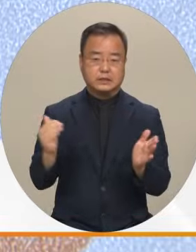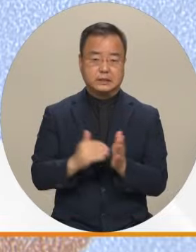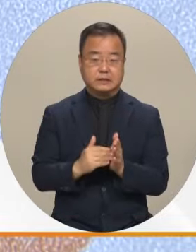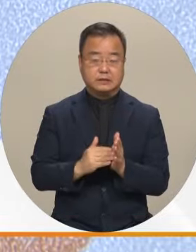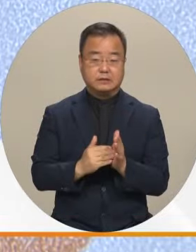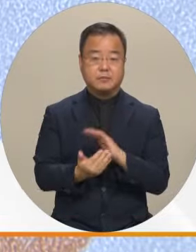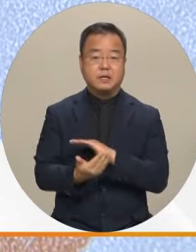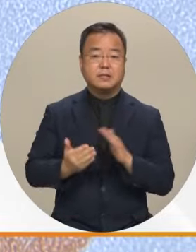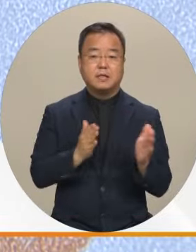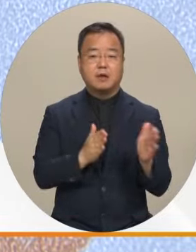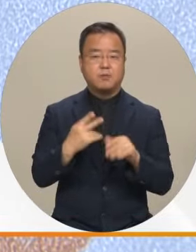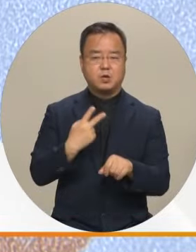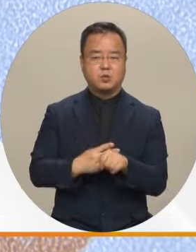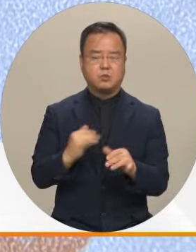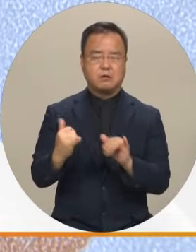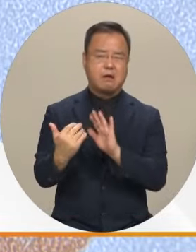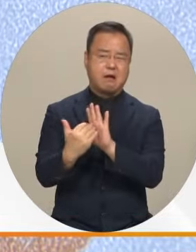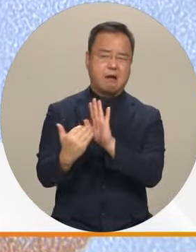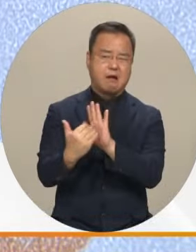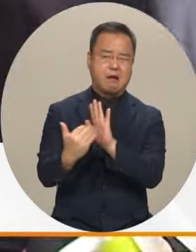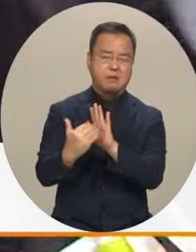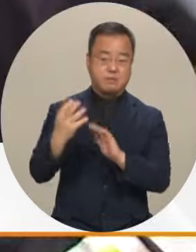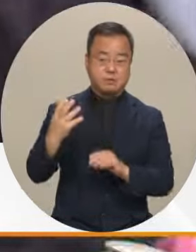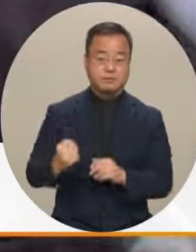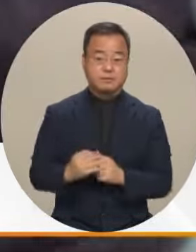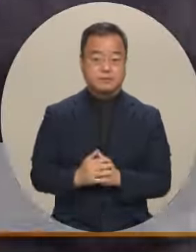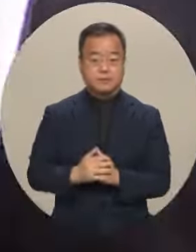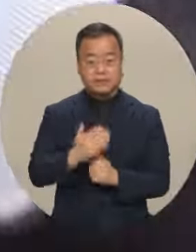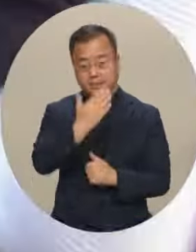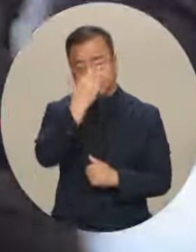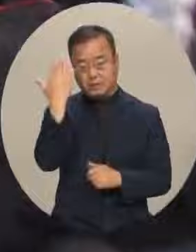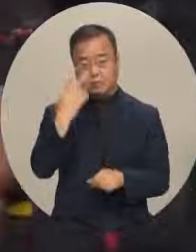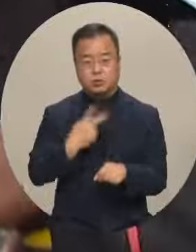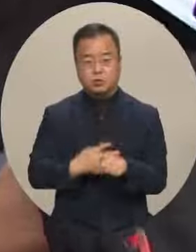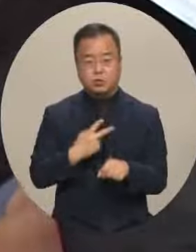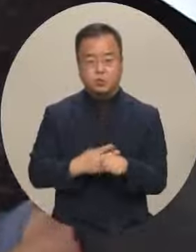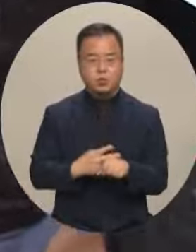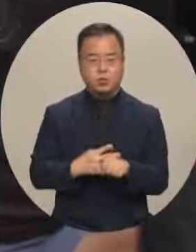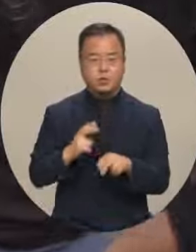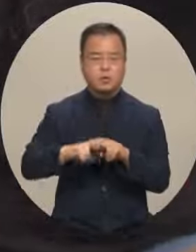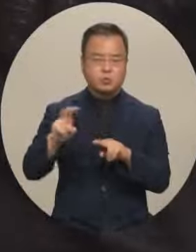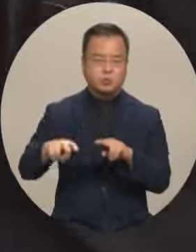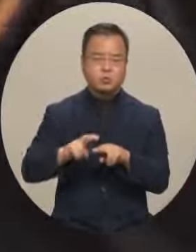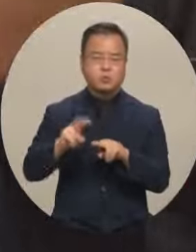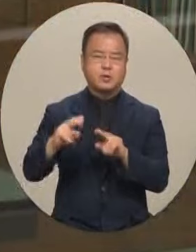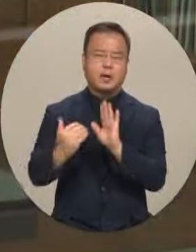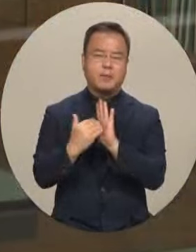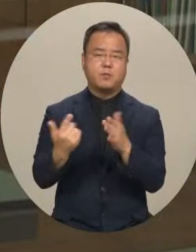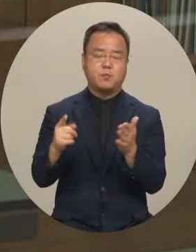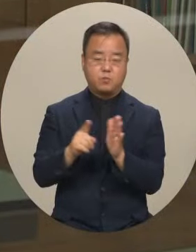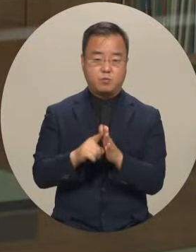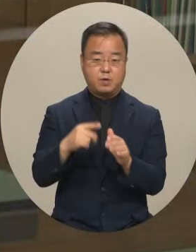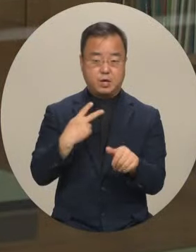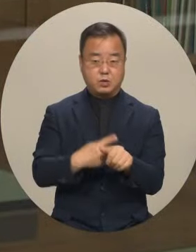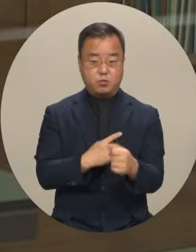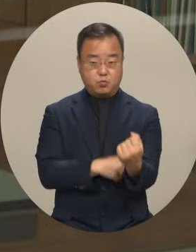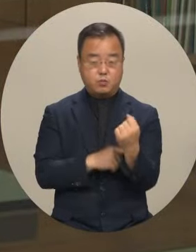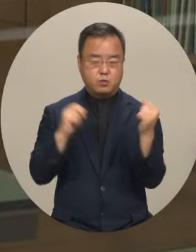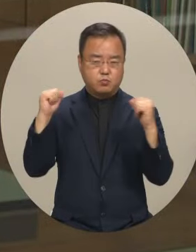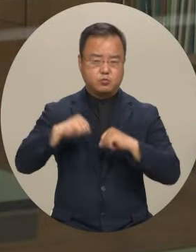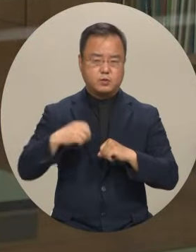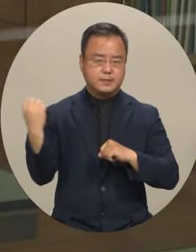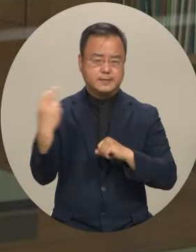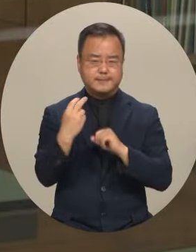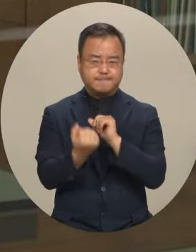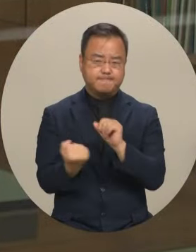사이에서도 깊이 현상이 이어지는 상황 젊은 교사의 탈출 러시를 막기 위해선 무너진 교권을 바로 세우고 처우를